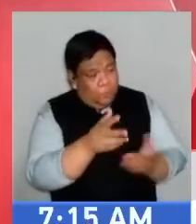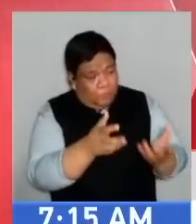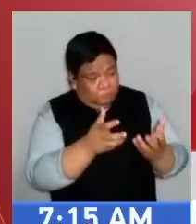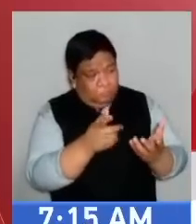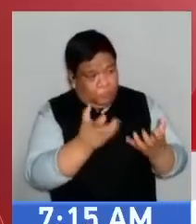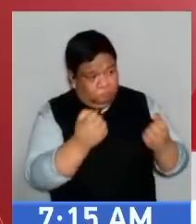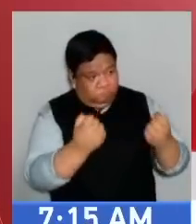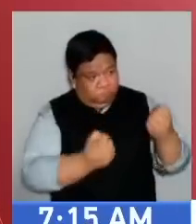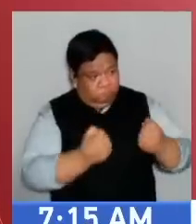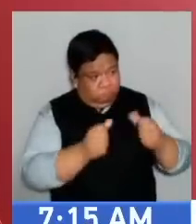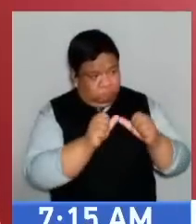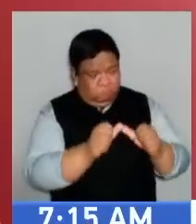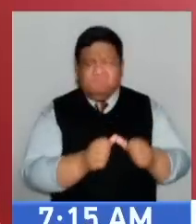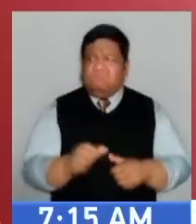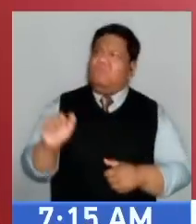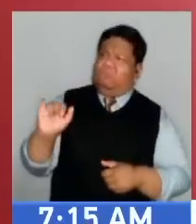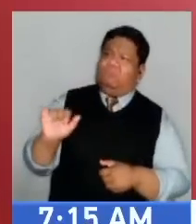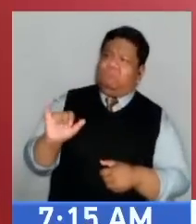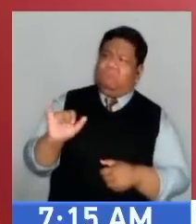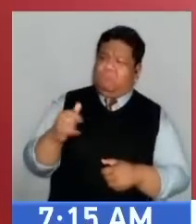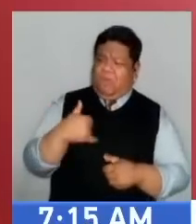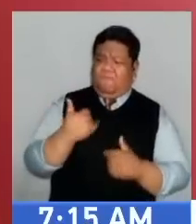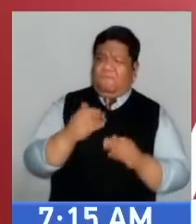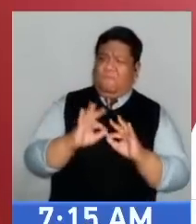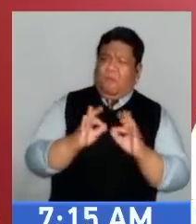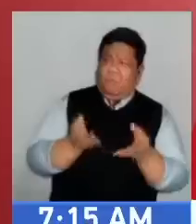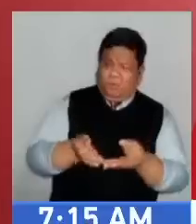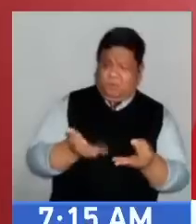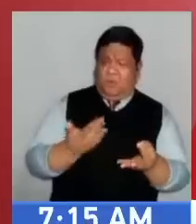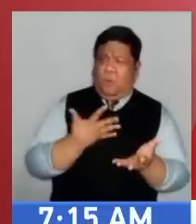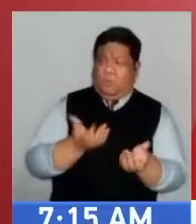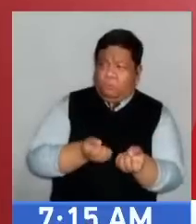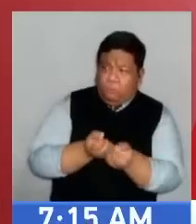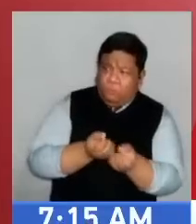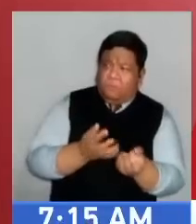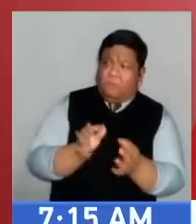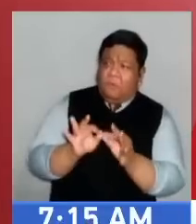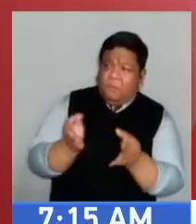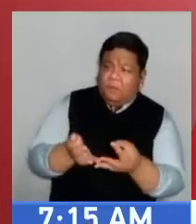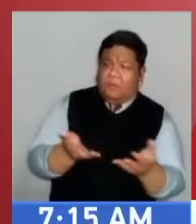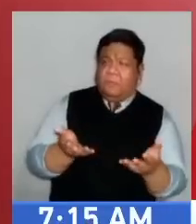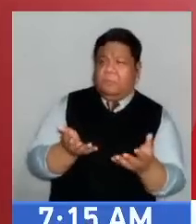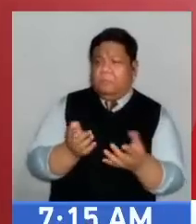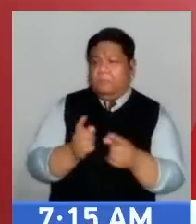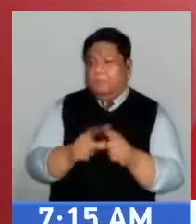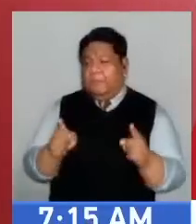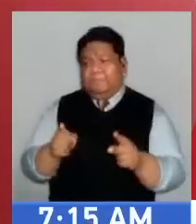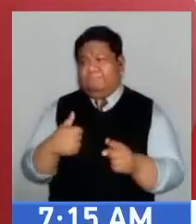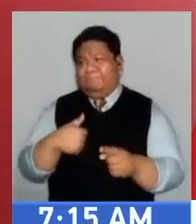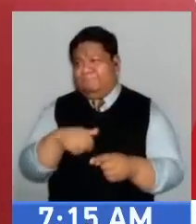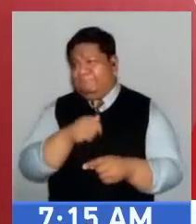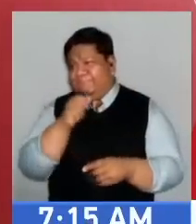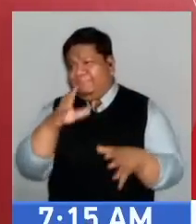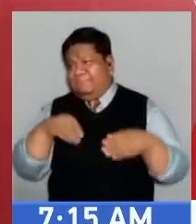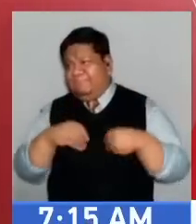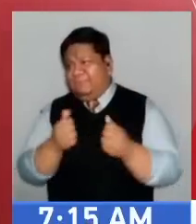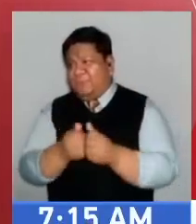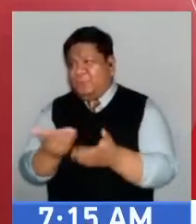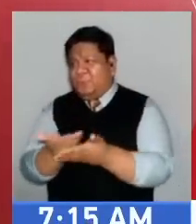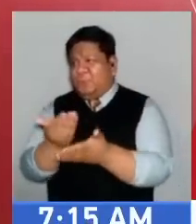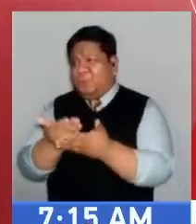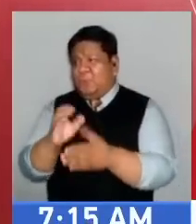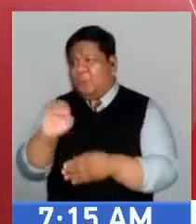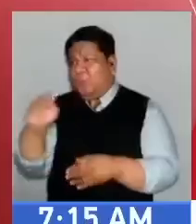Kasi may pamilya kami. Gusto namin mabuhay yung pamilya namin. Kaya lang, hindi na kami tinatanggap sa mga modern system. Pero ano ho yung sinasabi